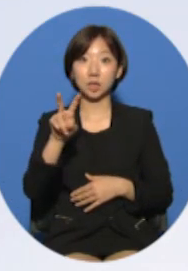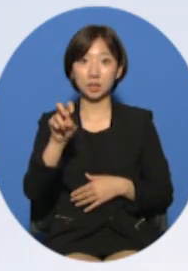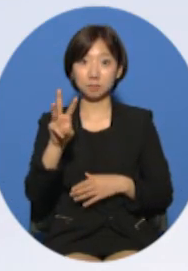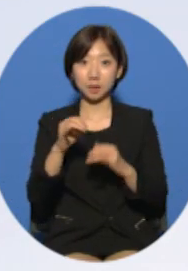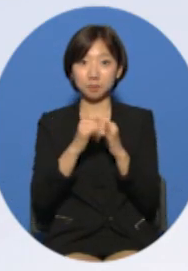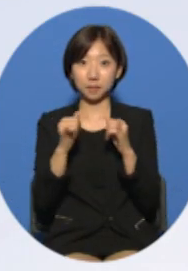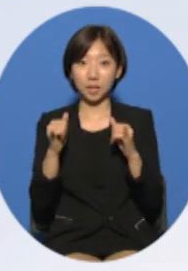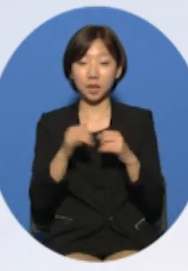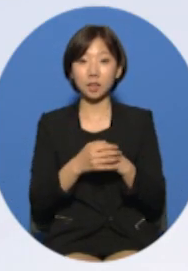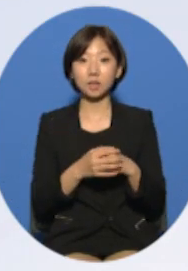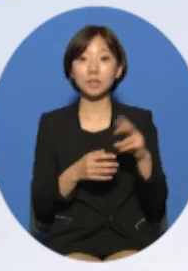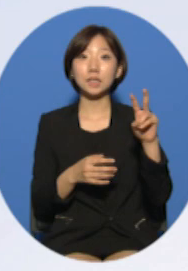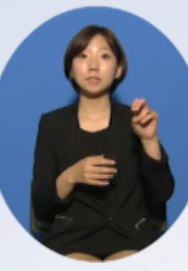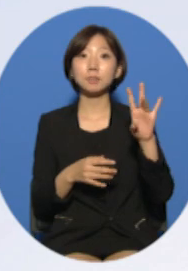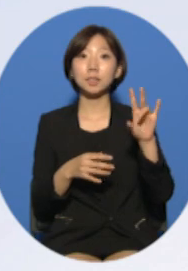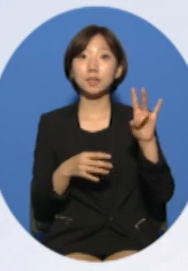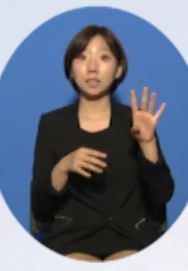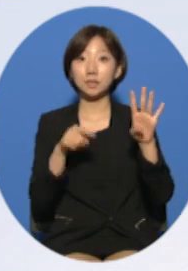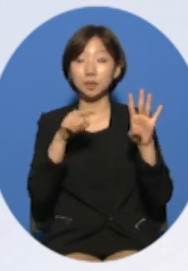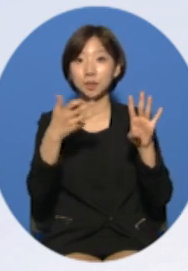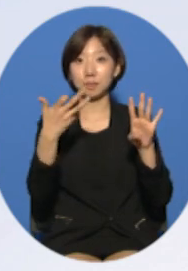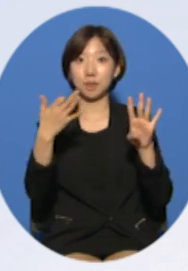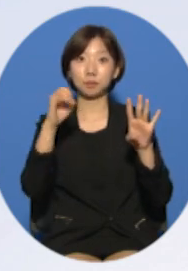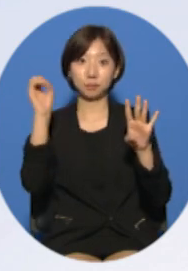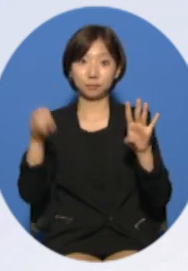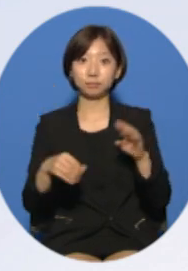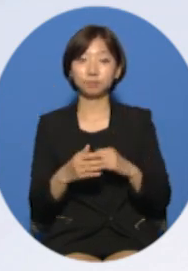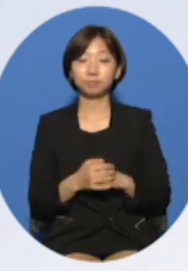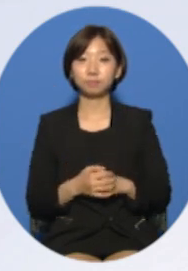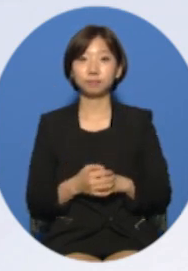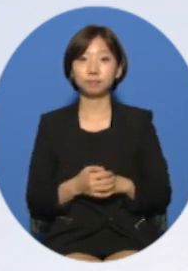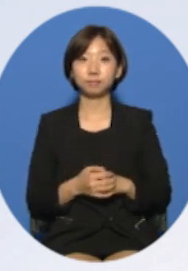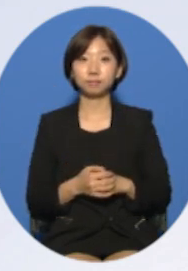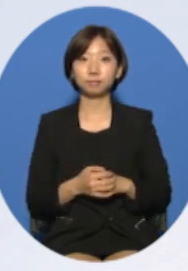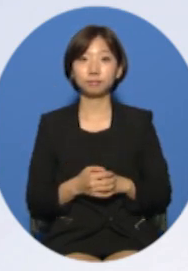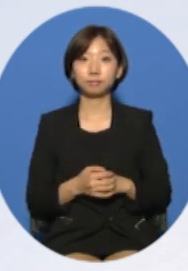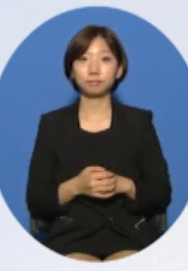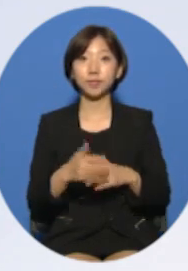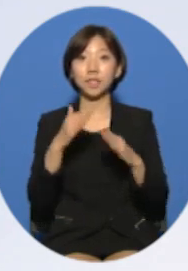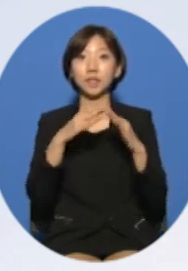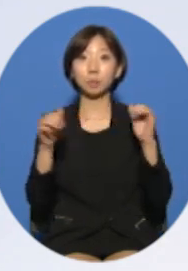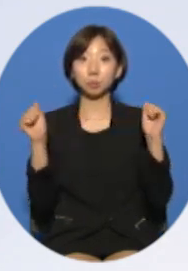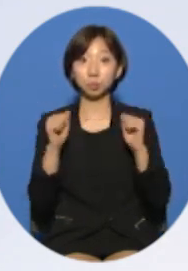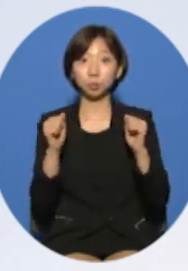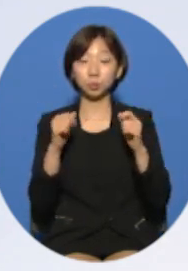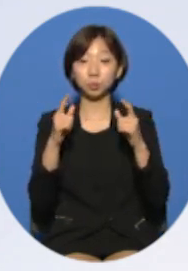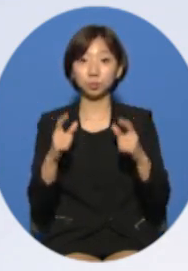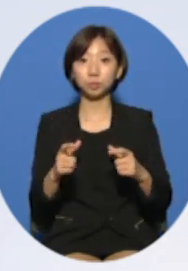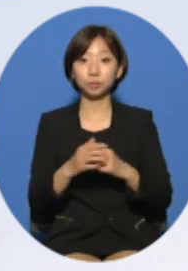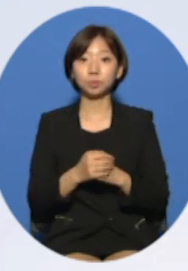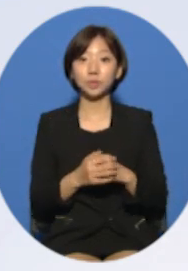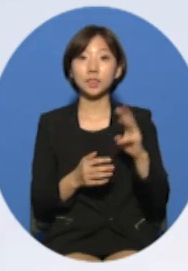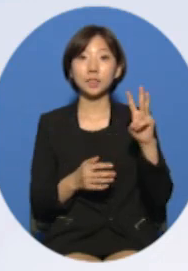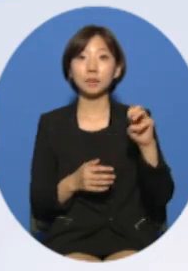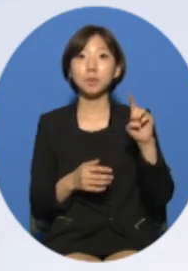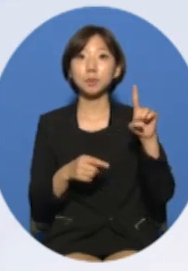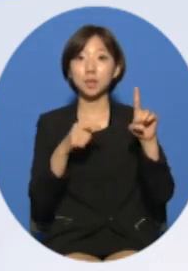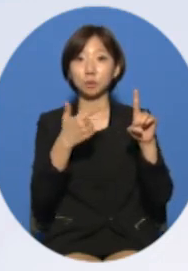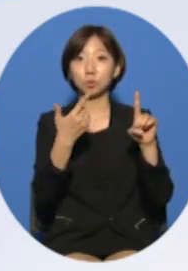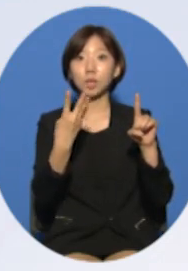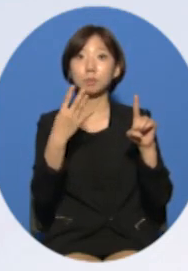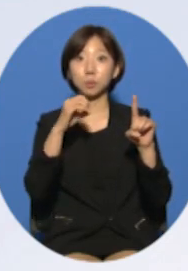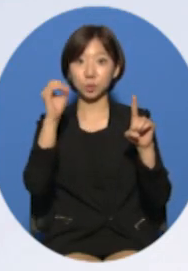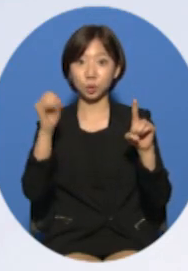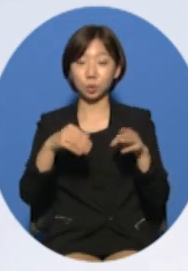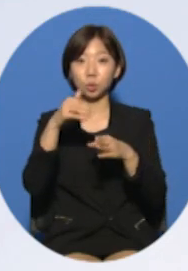투표율은 24.18% 기록했습니다. 다음 전북입니다. 사전투표율 31.64%